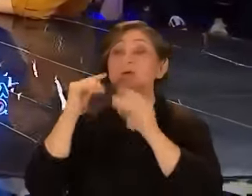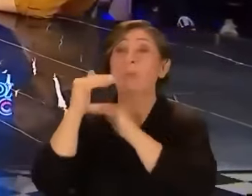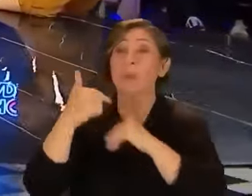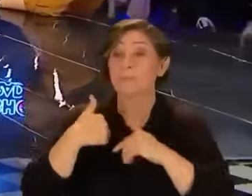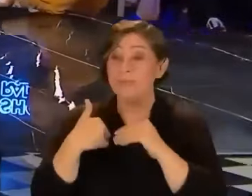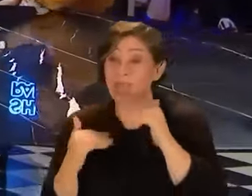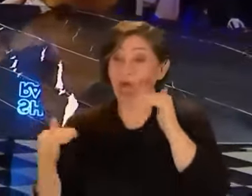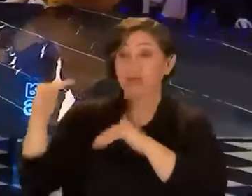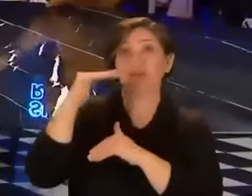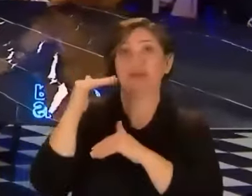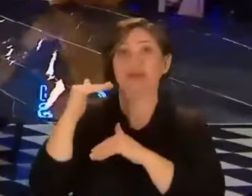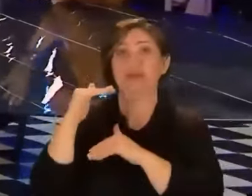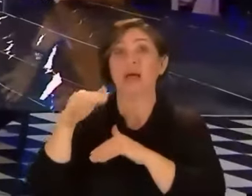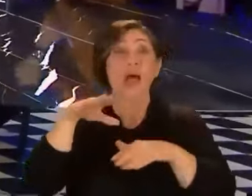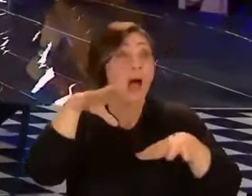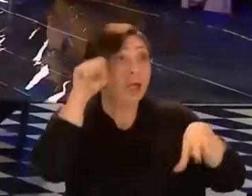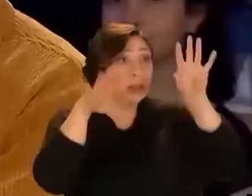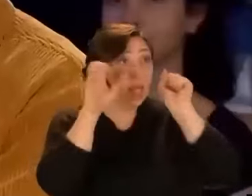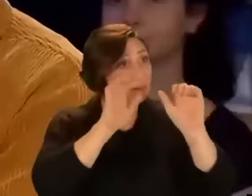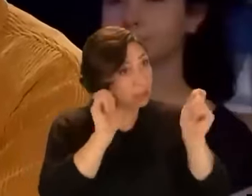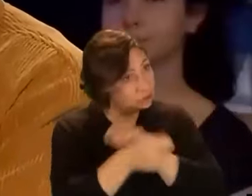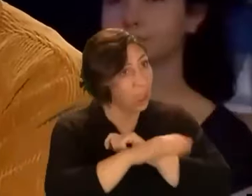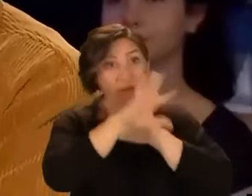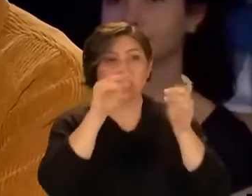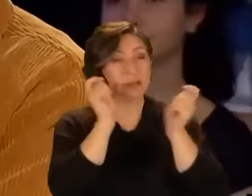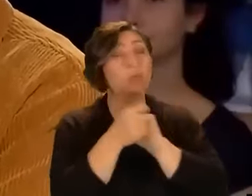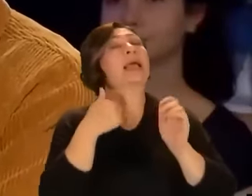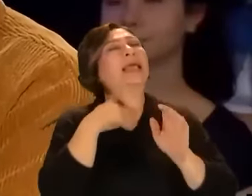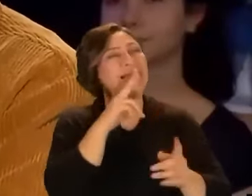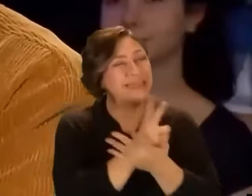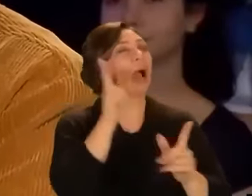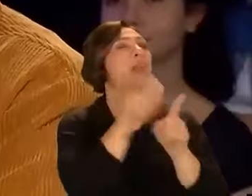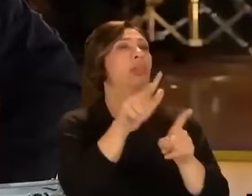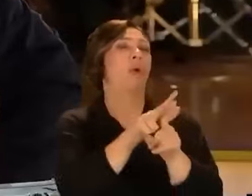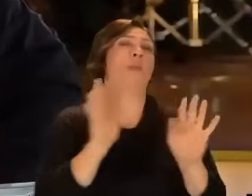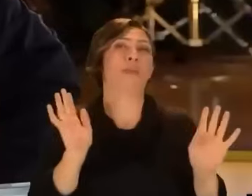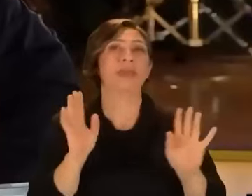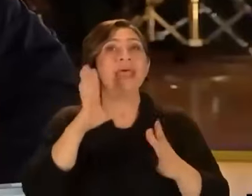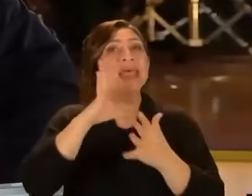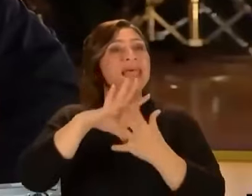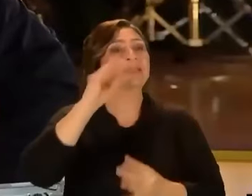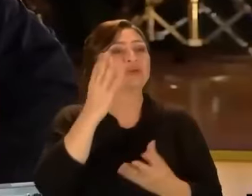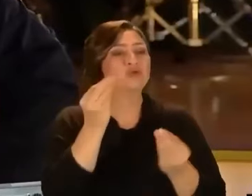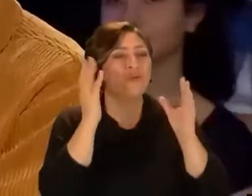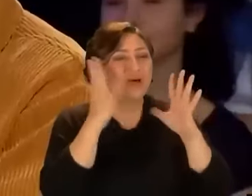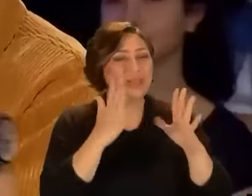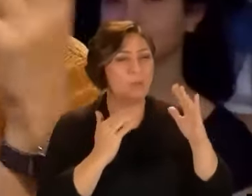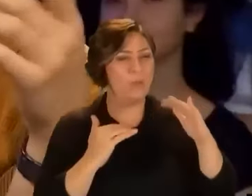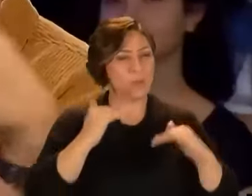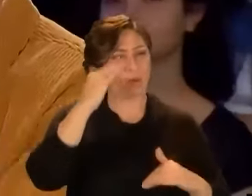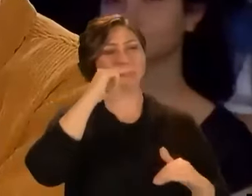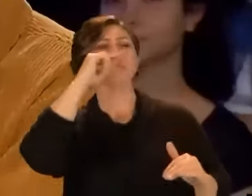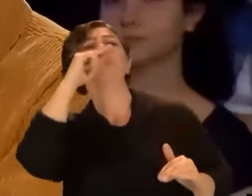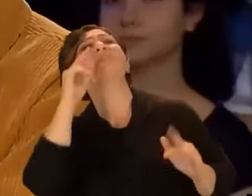aştı. O yüzden algılar değişti, her şey değişti. Evet, evet. Kesinlikle. Evet, kesinlikle. Kesinlikle. Yani insanlar yani çok şey istemiyor. Çok büyüklenen ve